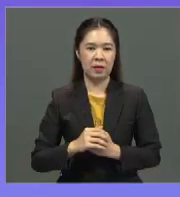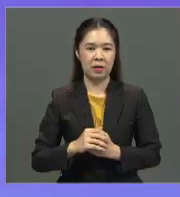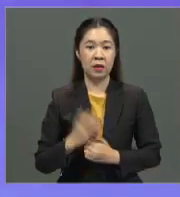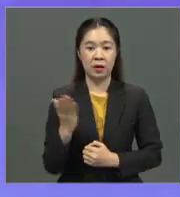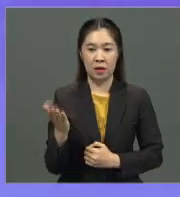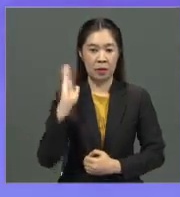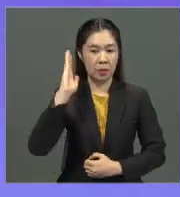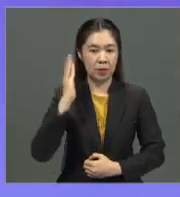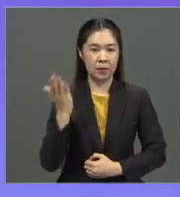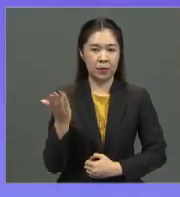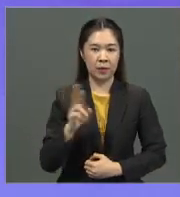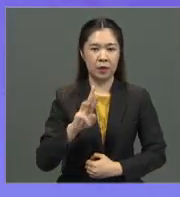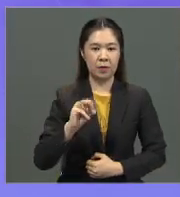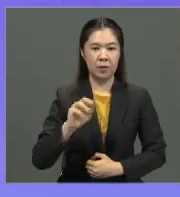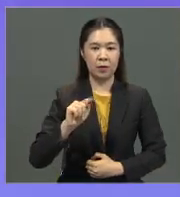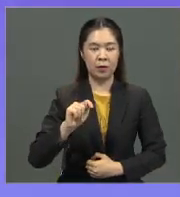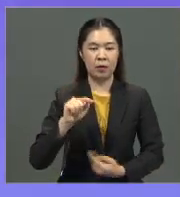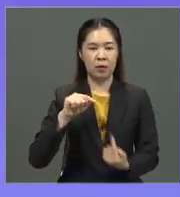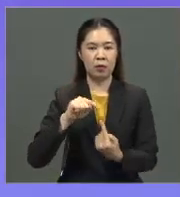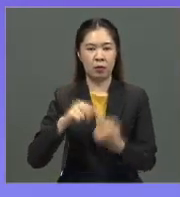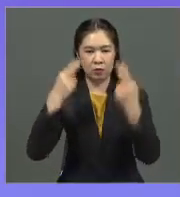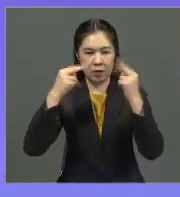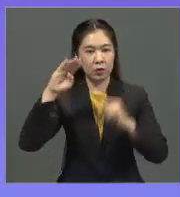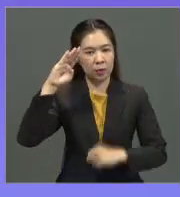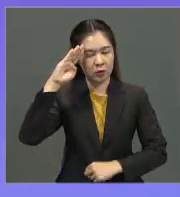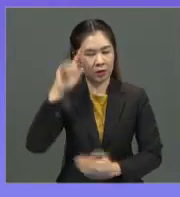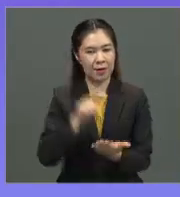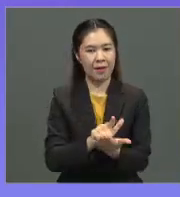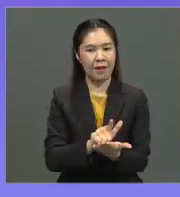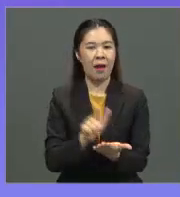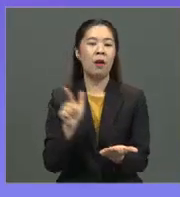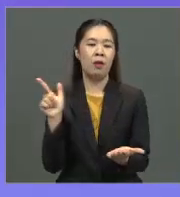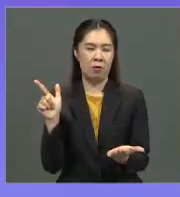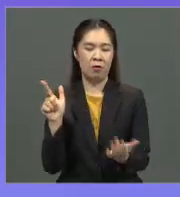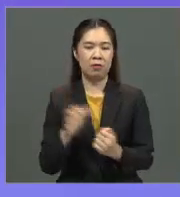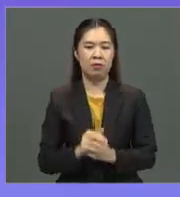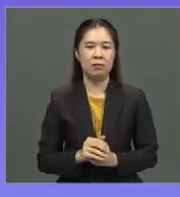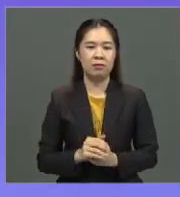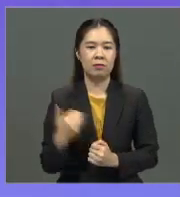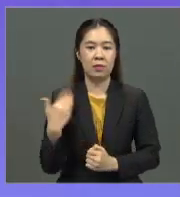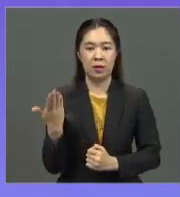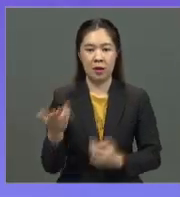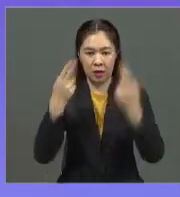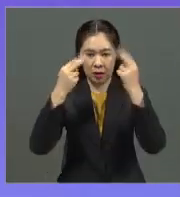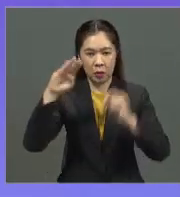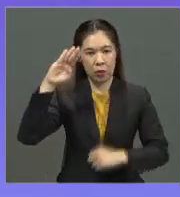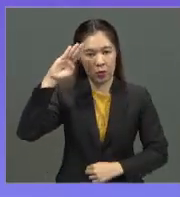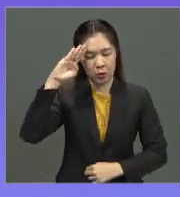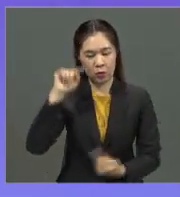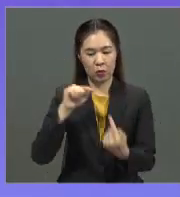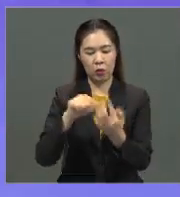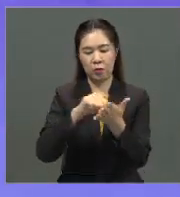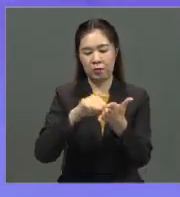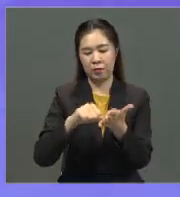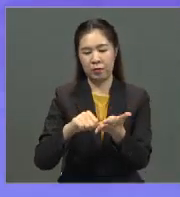วัญลิปตพันลบรัฐมนตรีประจำสำนักนายกรัฐมนตรีนั้นลาออกจากตำแหน่งเพื่อเปิดทางให้นายกรัฐมนตรีปรับครม.